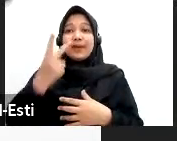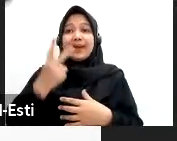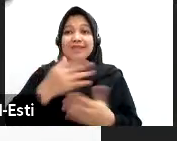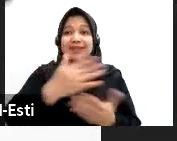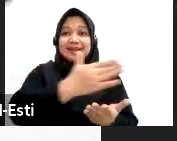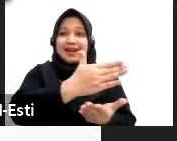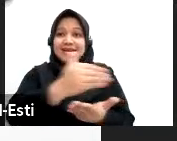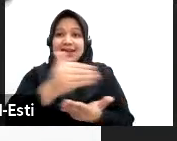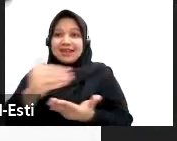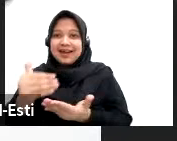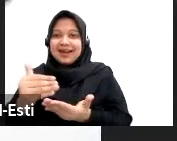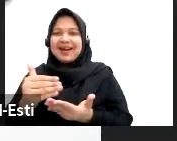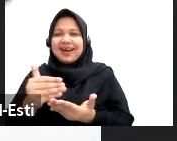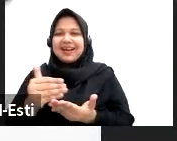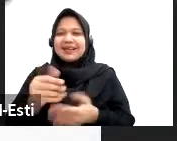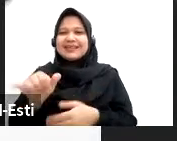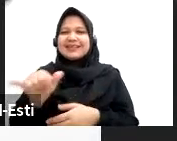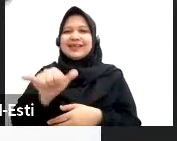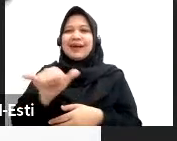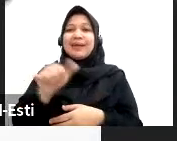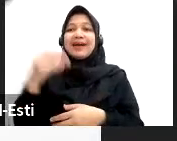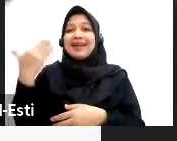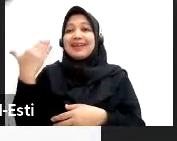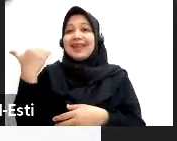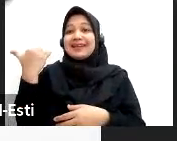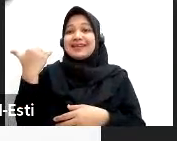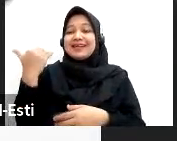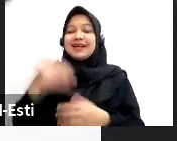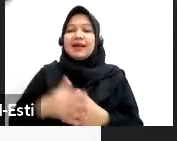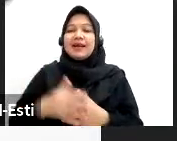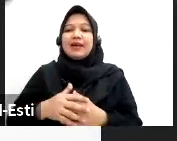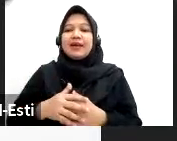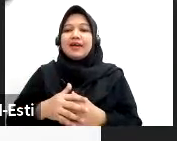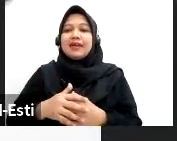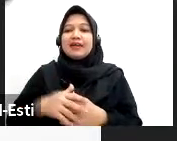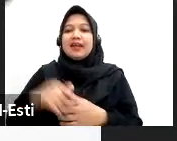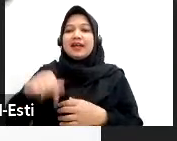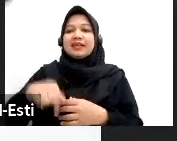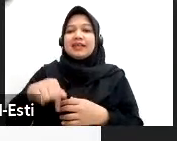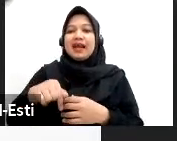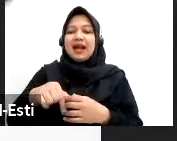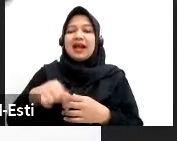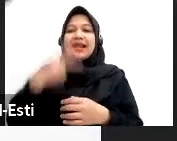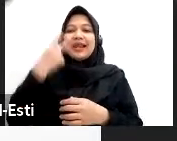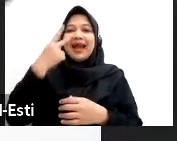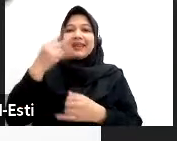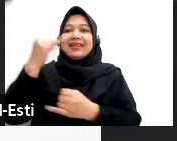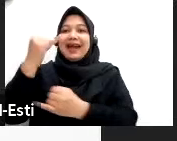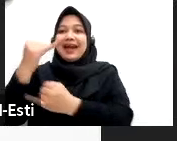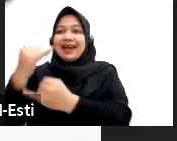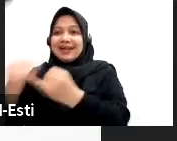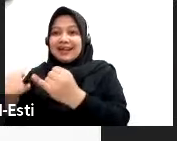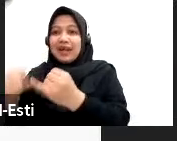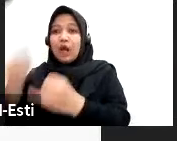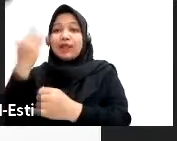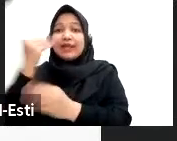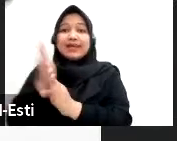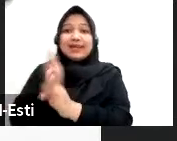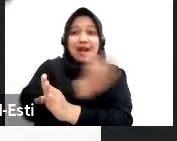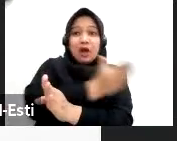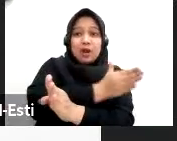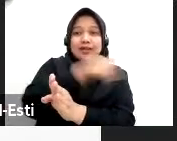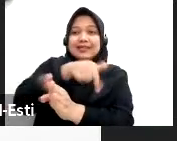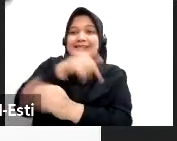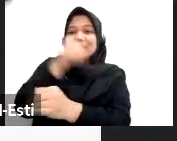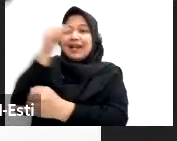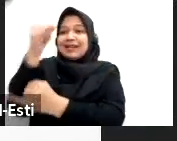sama dengan yang tadi ini sekarang kita lihat di titik hilirnya kalau tadi dititik hulu nah